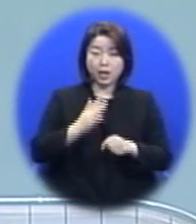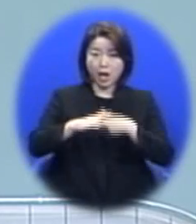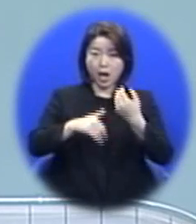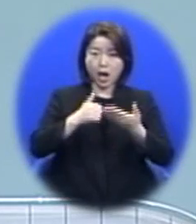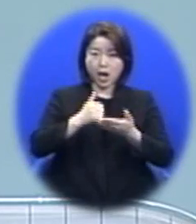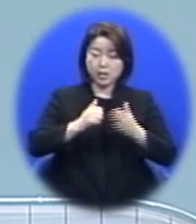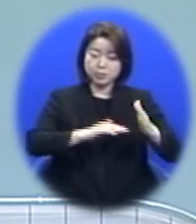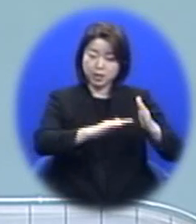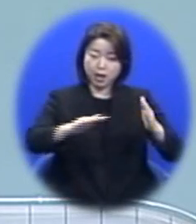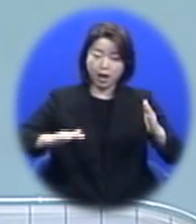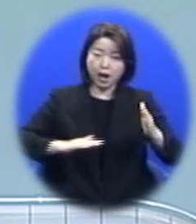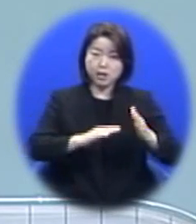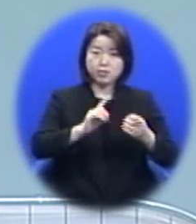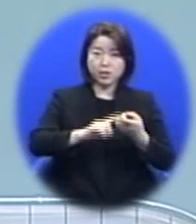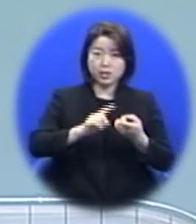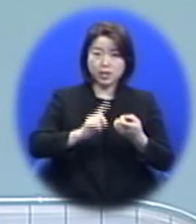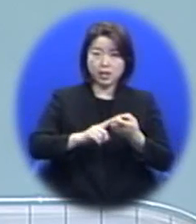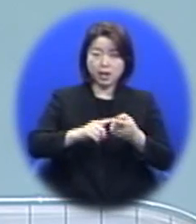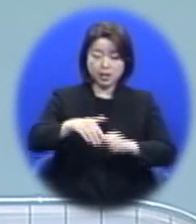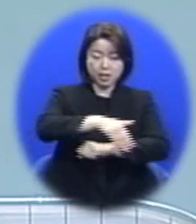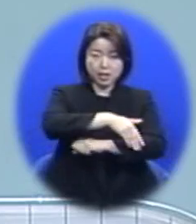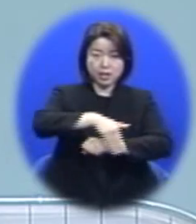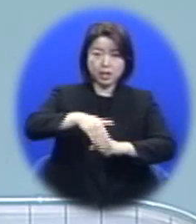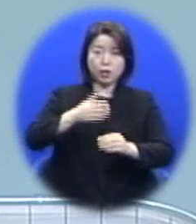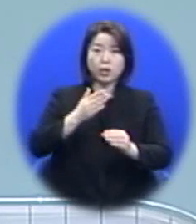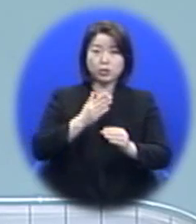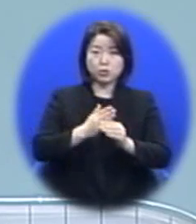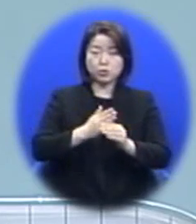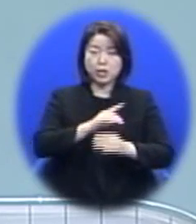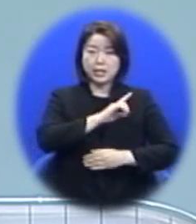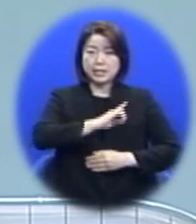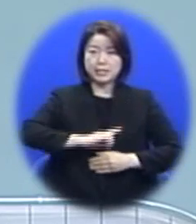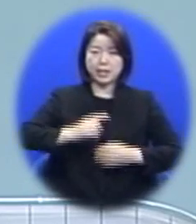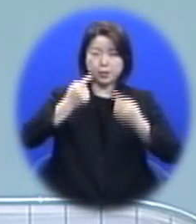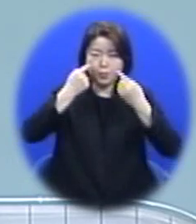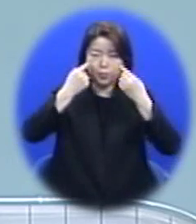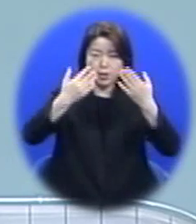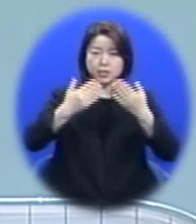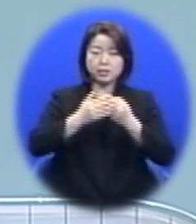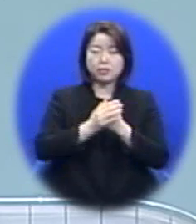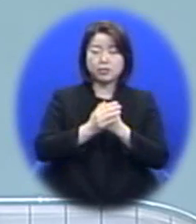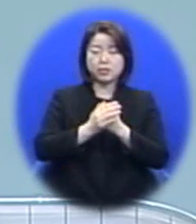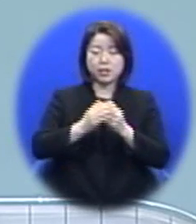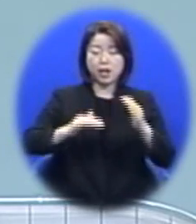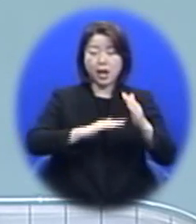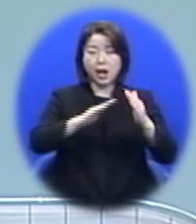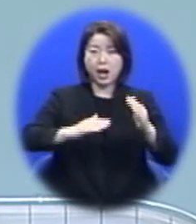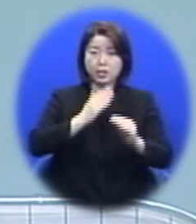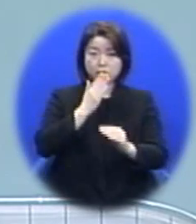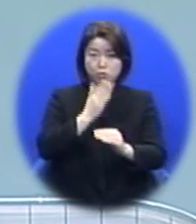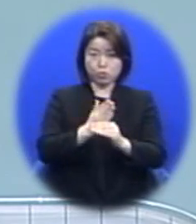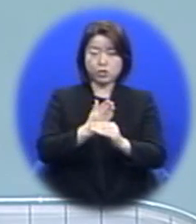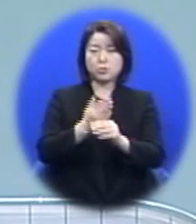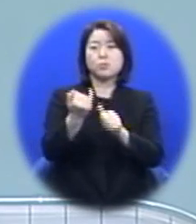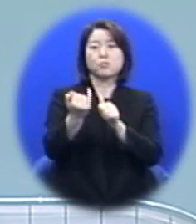하나님의 가정에 대한 계획 중에 가장 뚜렷한 것이 가정의 중심이 부부라는